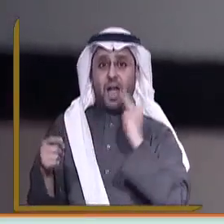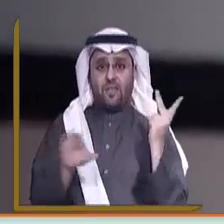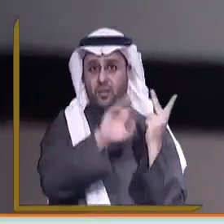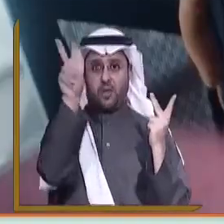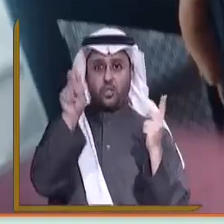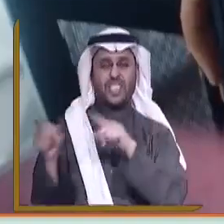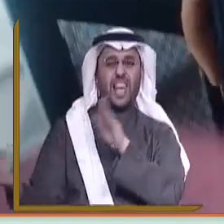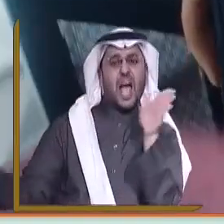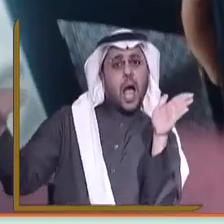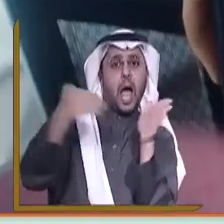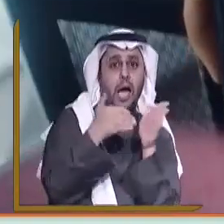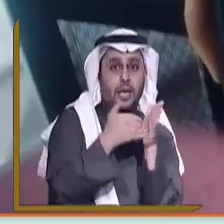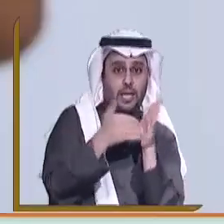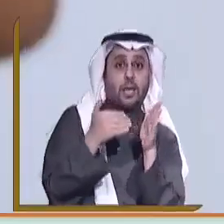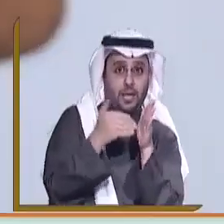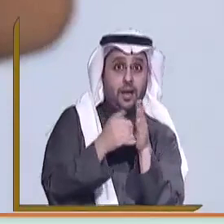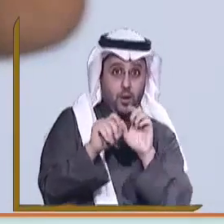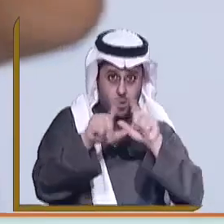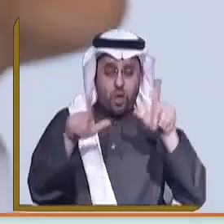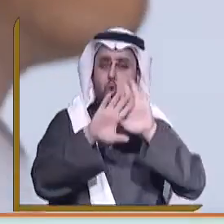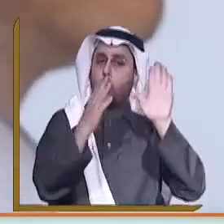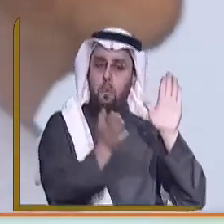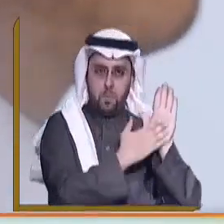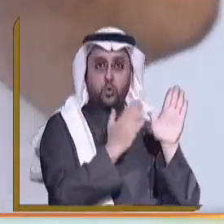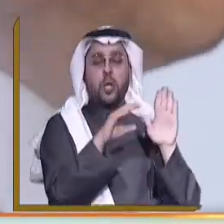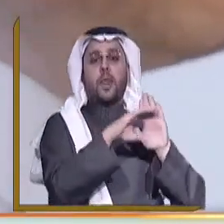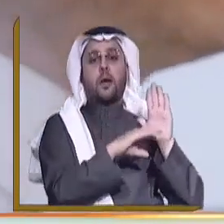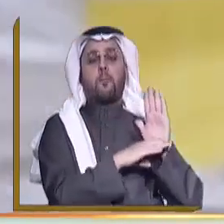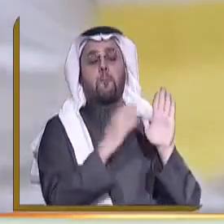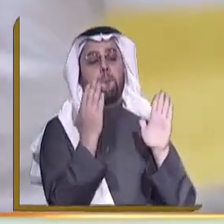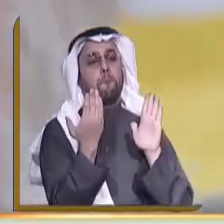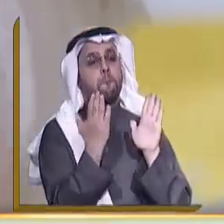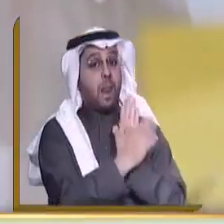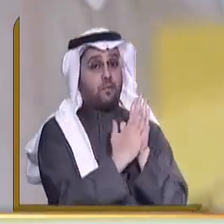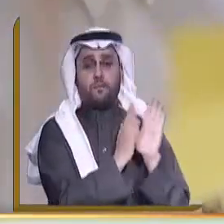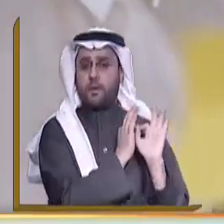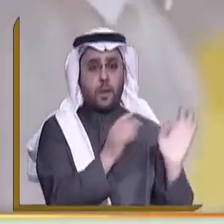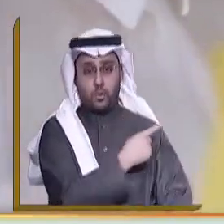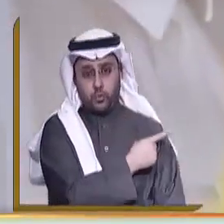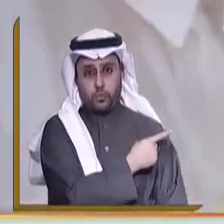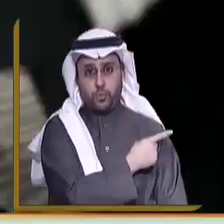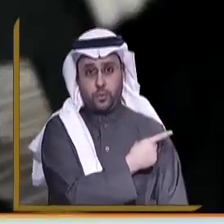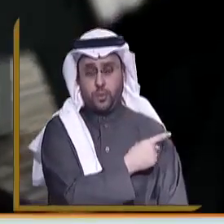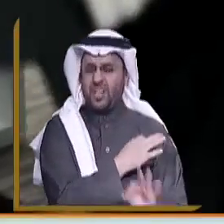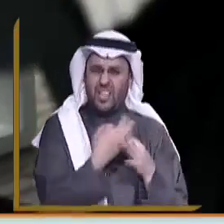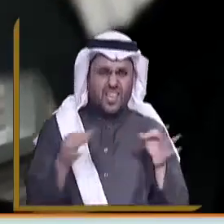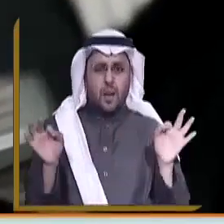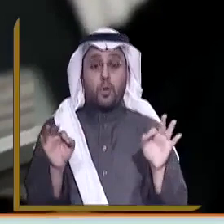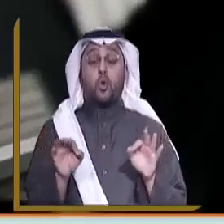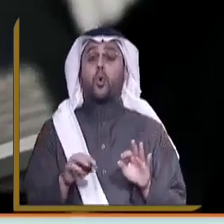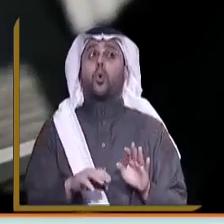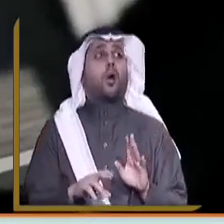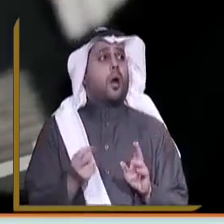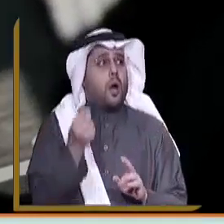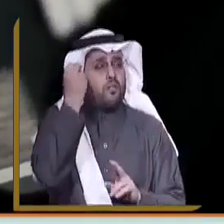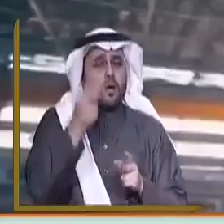ابرز مؤشرات قياس الاداء ومستهدفات والقيمه المحققه لعام 2023 التزاما